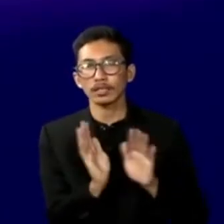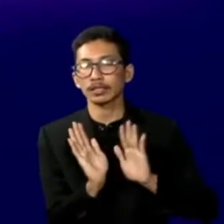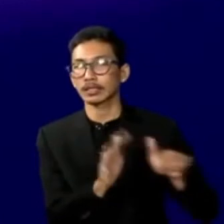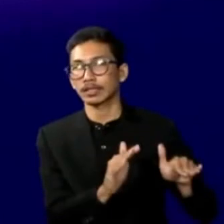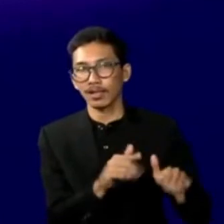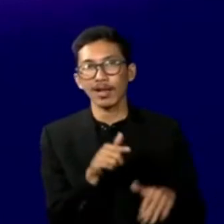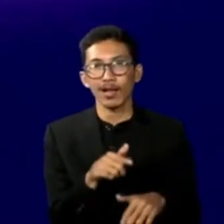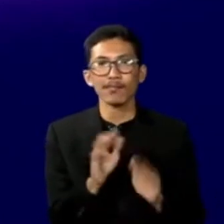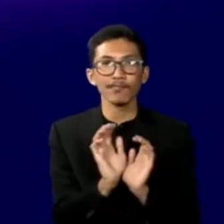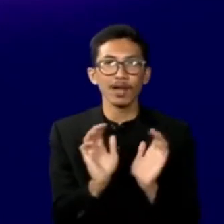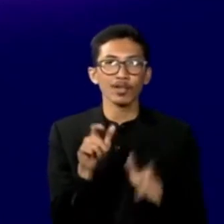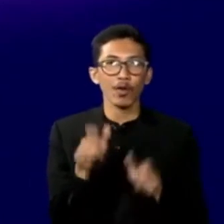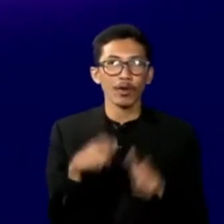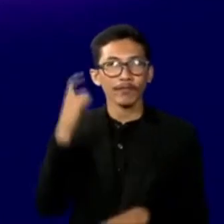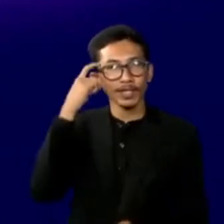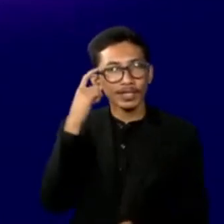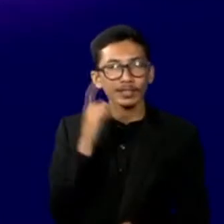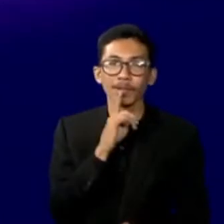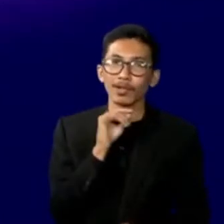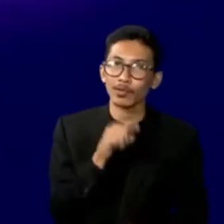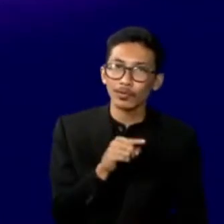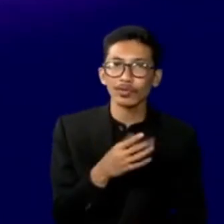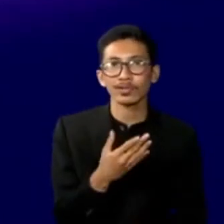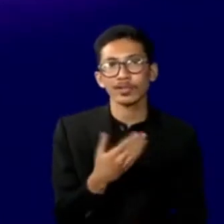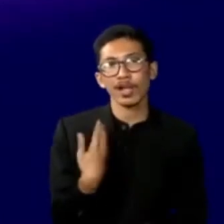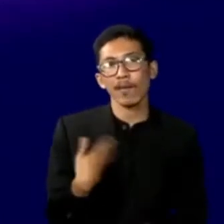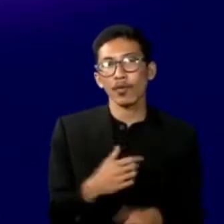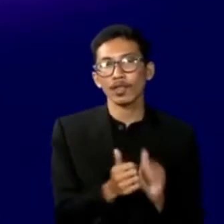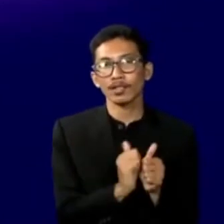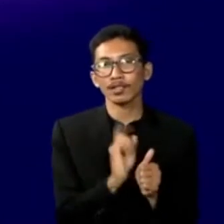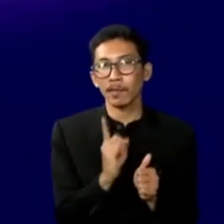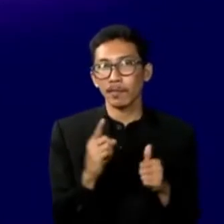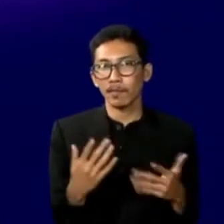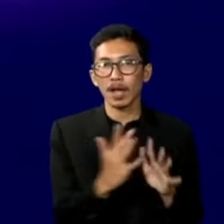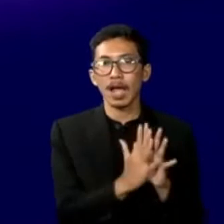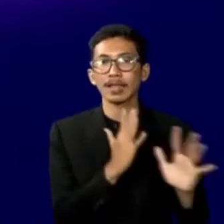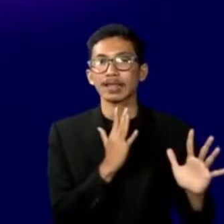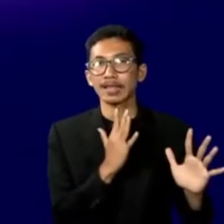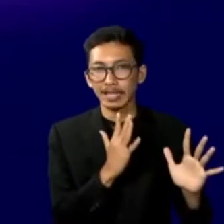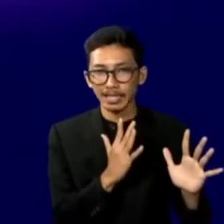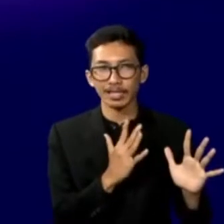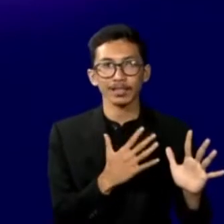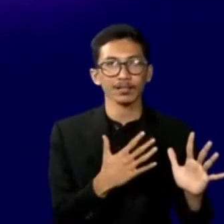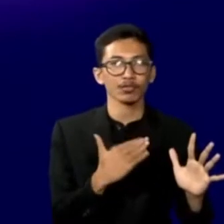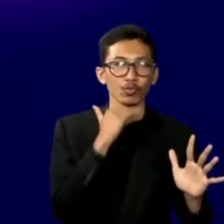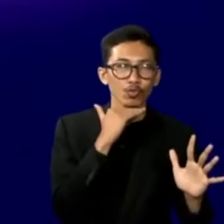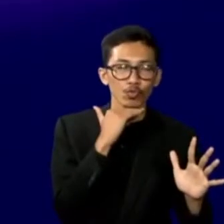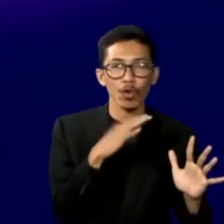Fit disitu jadi itu begitu banyak hal yang membuat seseorang itu enggak mau tes dia enggak mau dites dan saya pikir kita